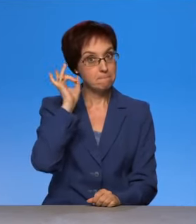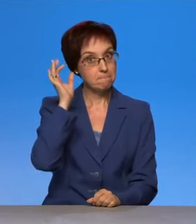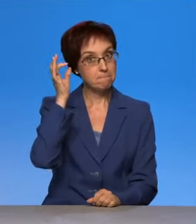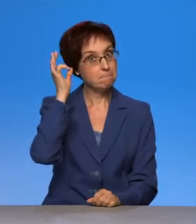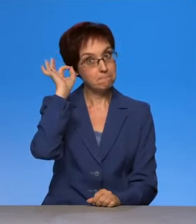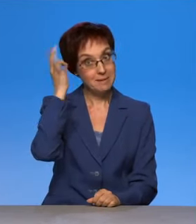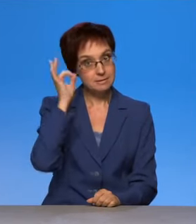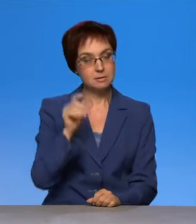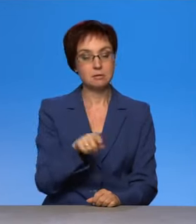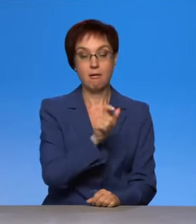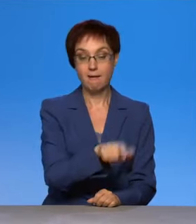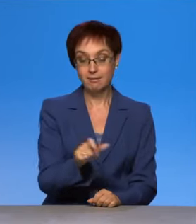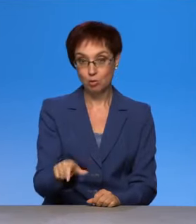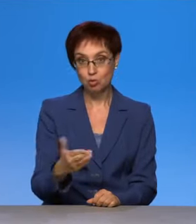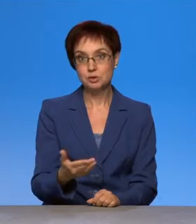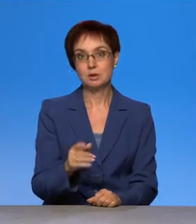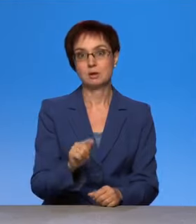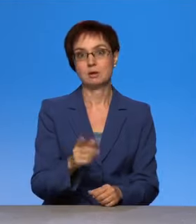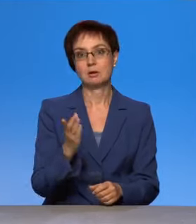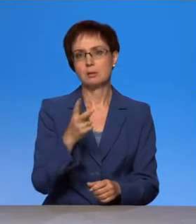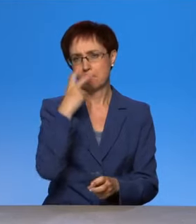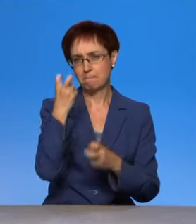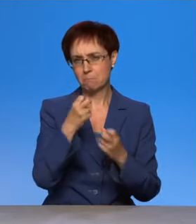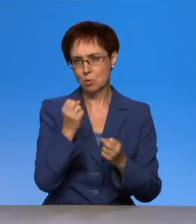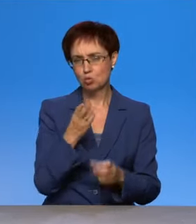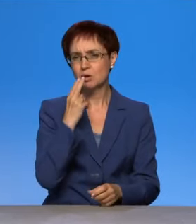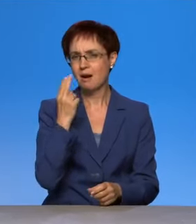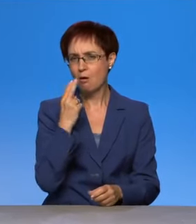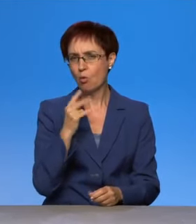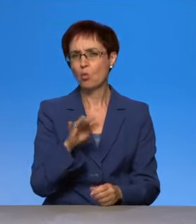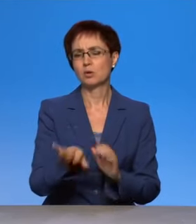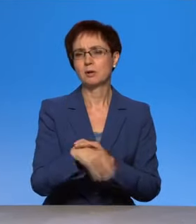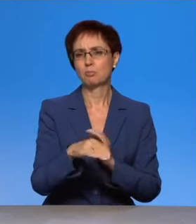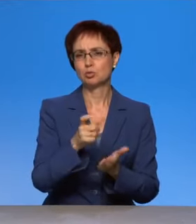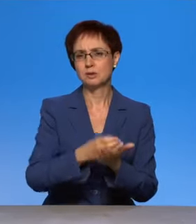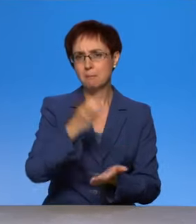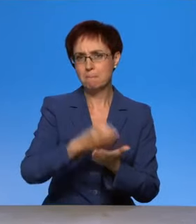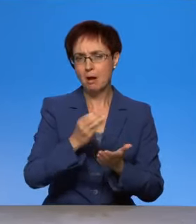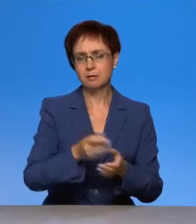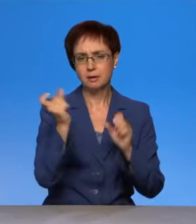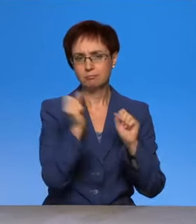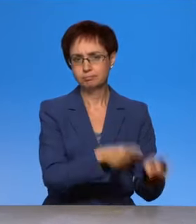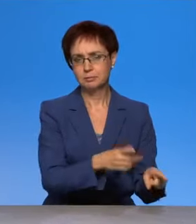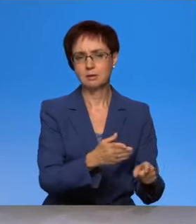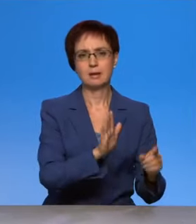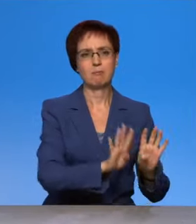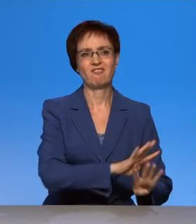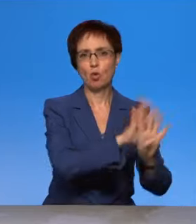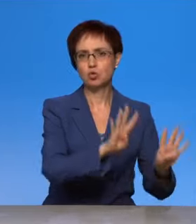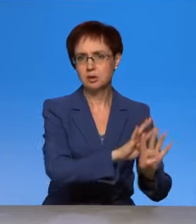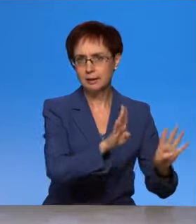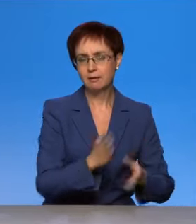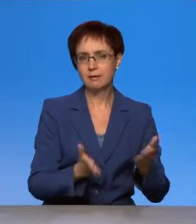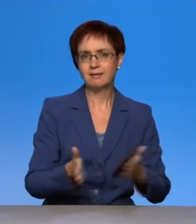рядом с урнами, бросают окурки, выбрасывают пустые банки из-под чего-либо. Просто куда-то в кусты, либо на дорогу,